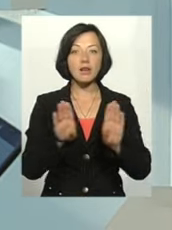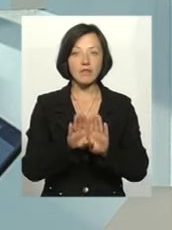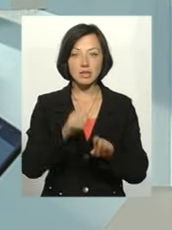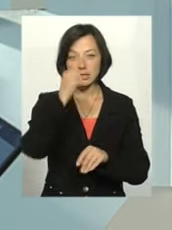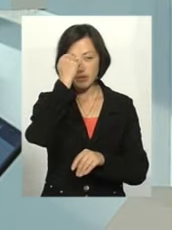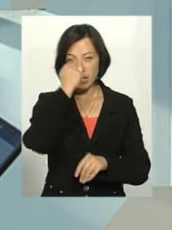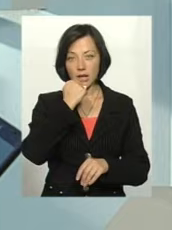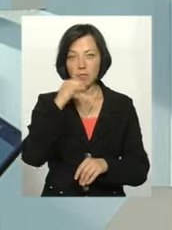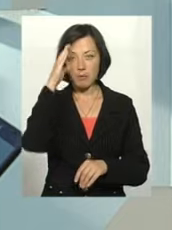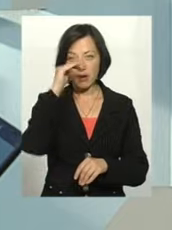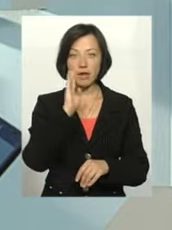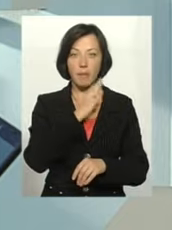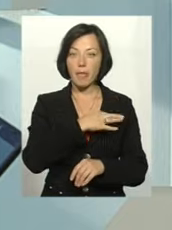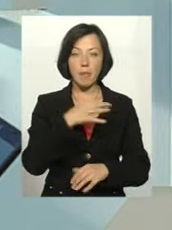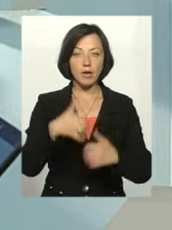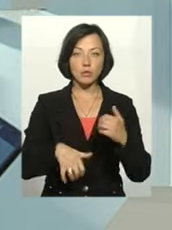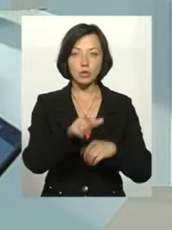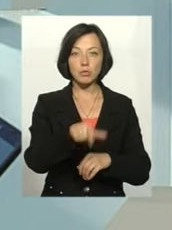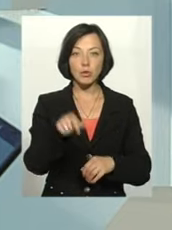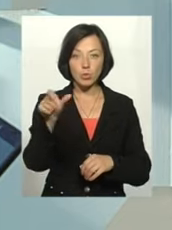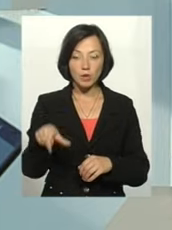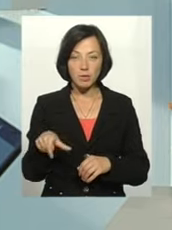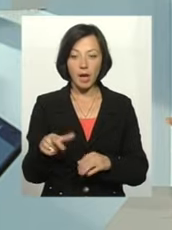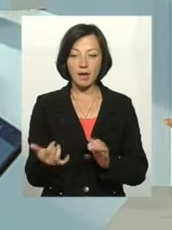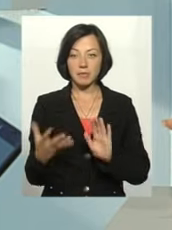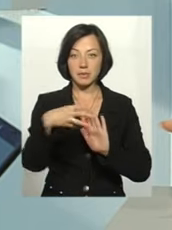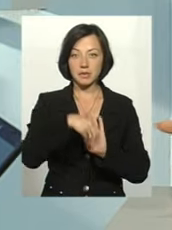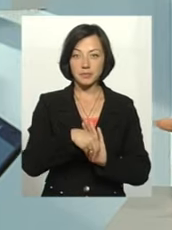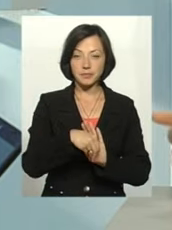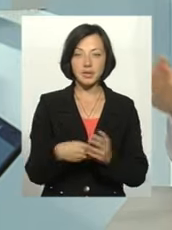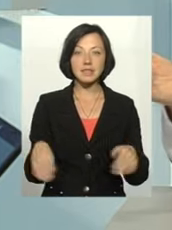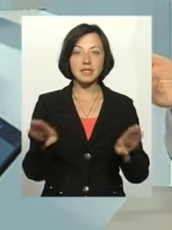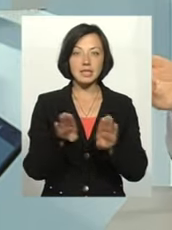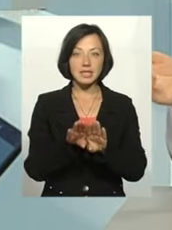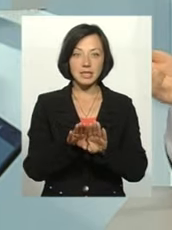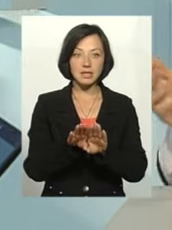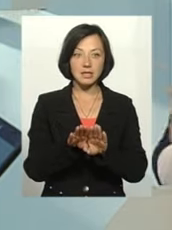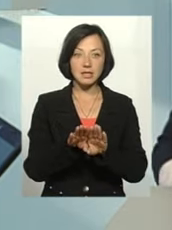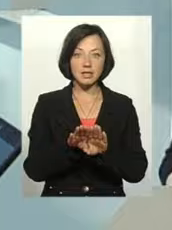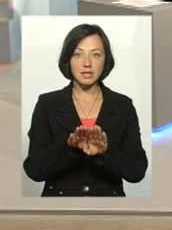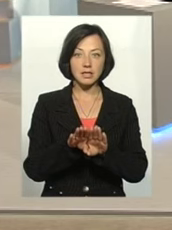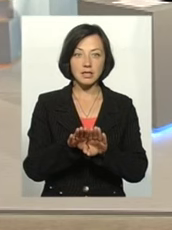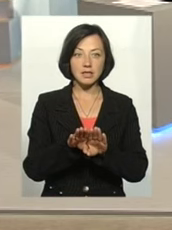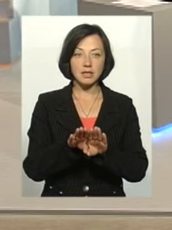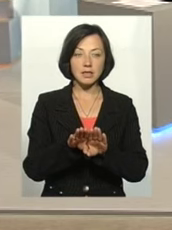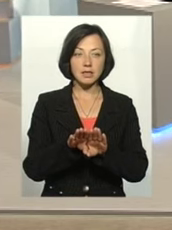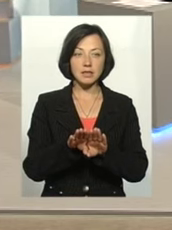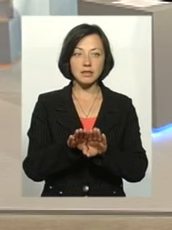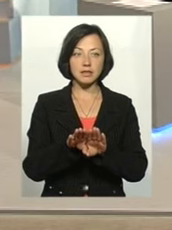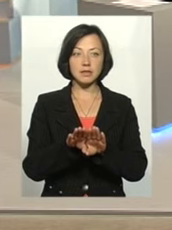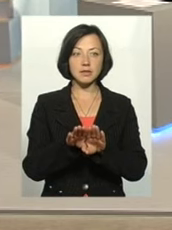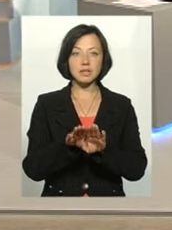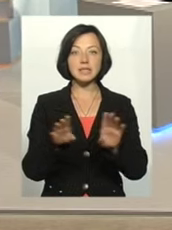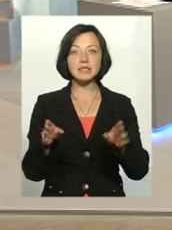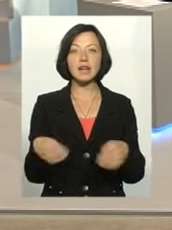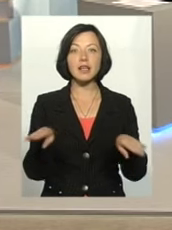батькам, небайдужим людям, і от зараз ми під'єднуємо саме все. Закривати центр закривати надання центр адміністративних послуг, чи